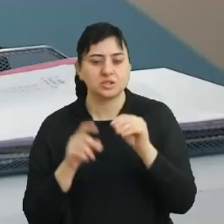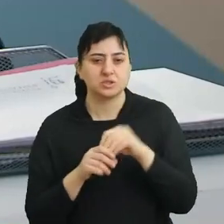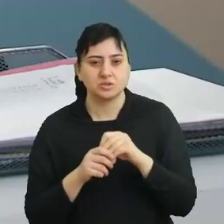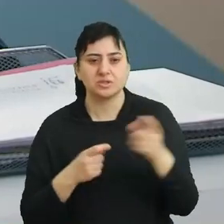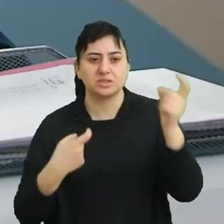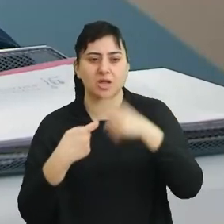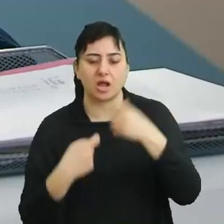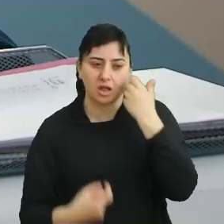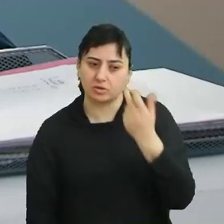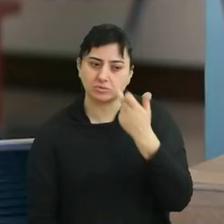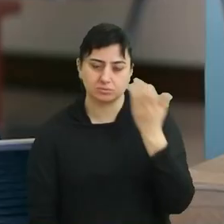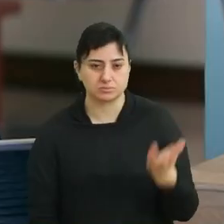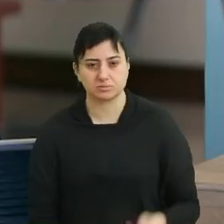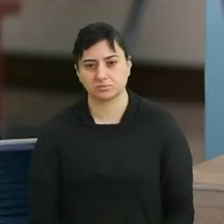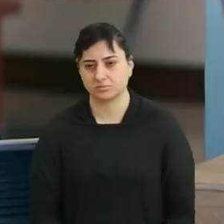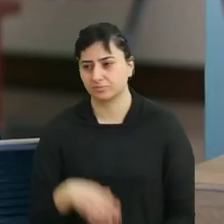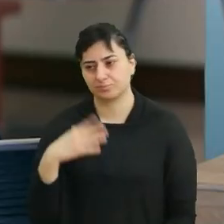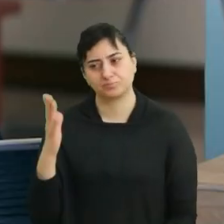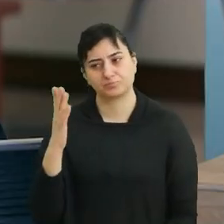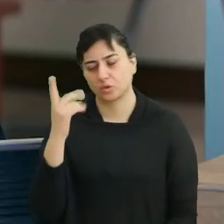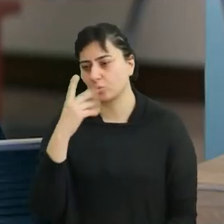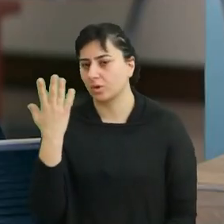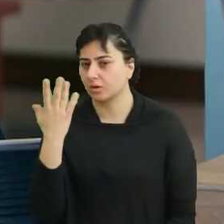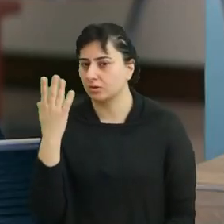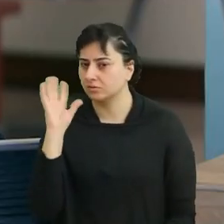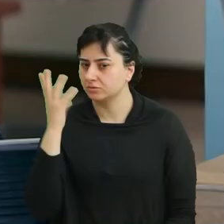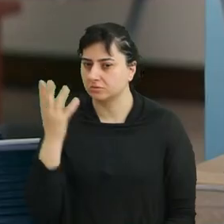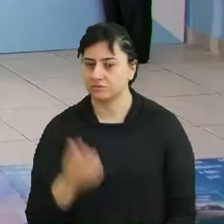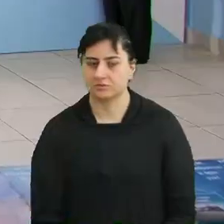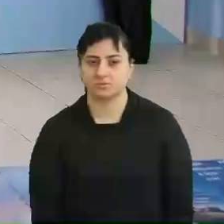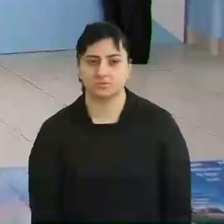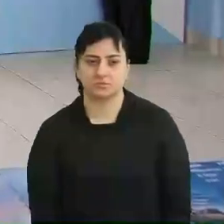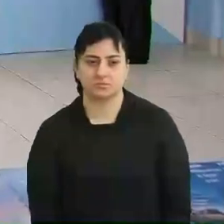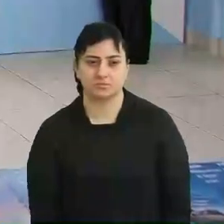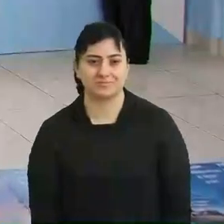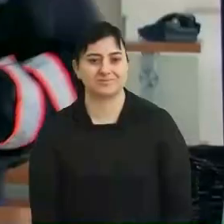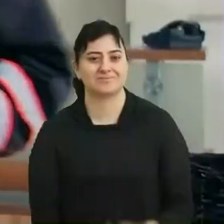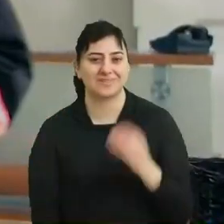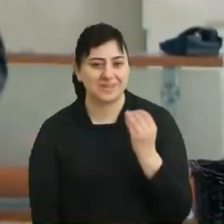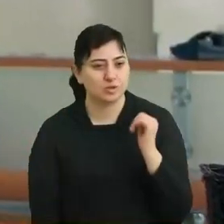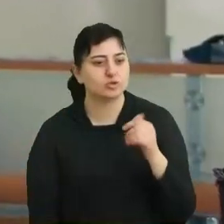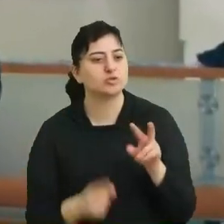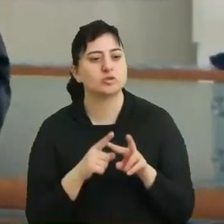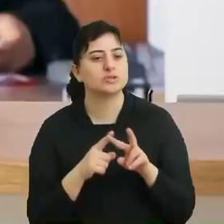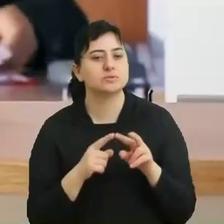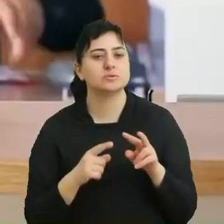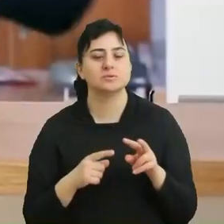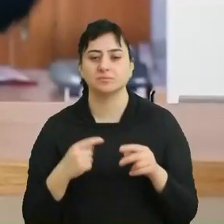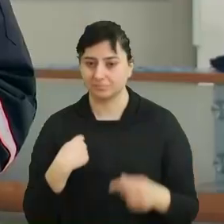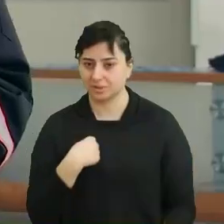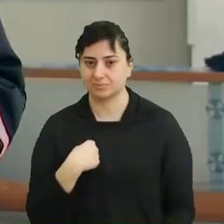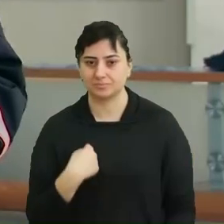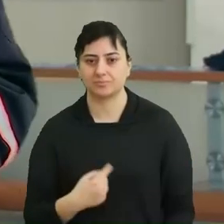tayin oluyorum dedi bize ya. Ya sorma abicim, o bir alemdi ya. İyi günler. Nurhan Süleymanoğlu. Buyurun